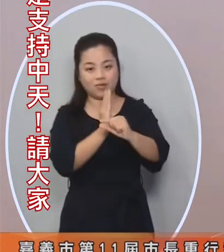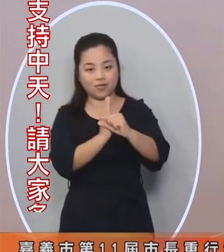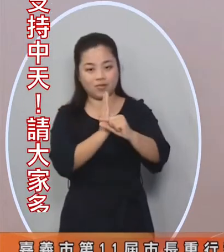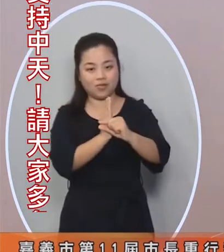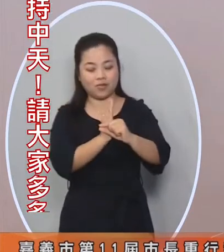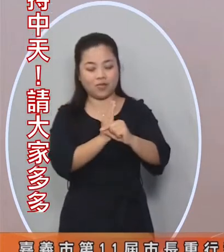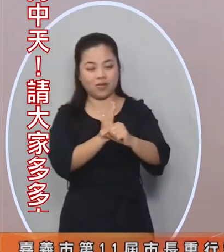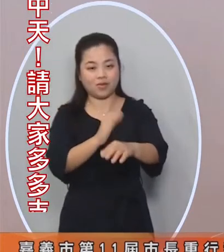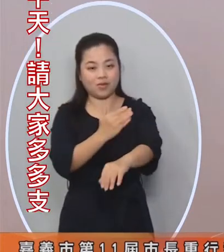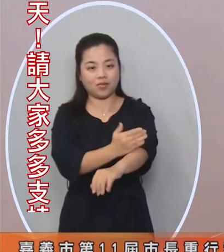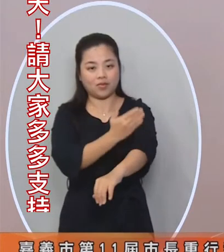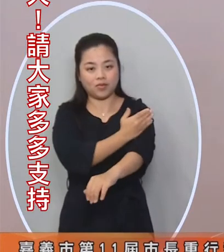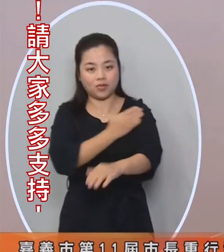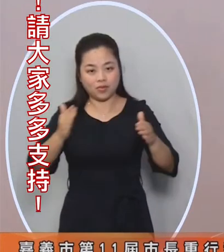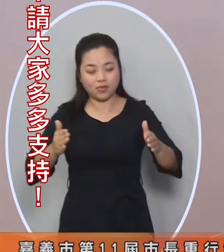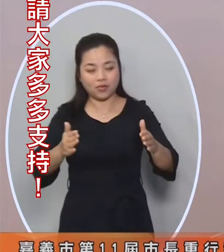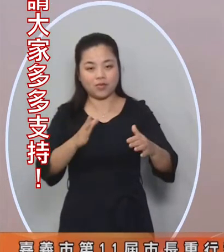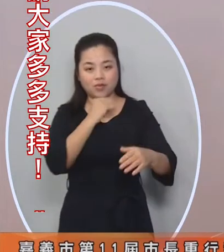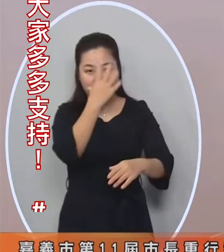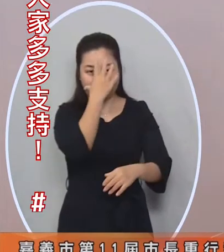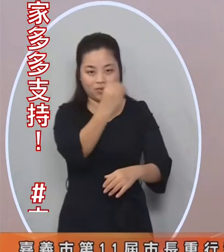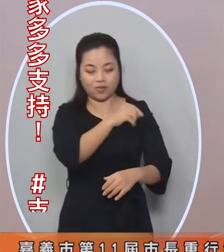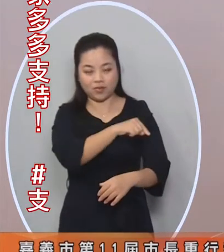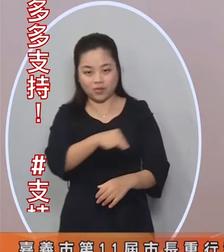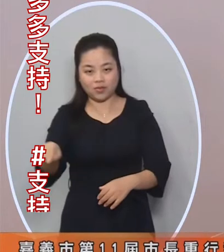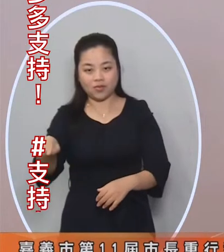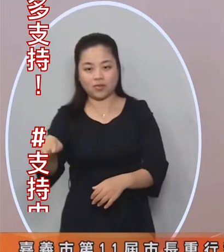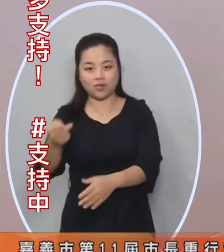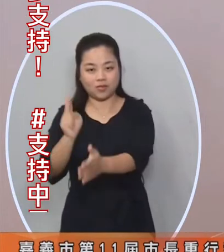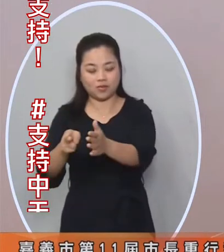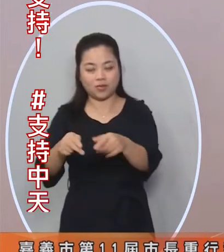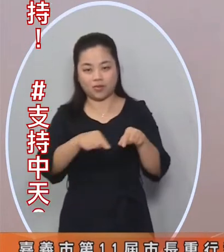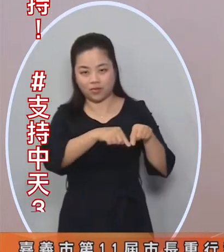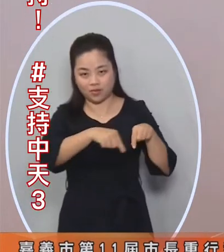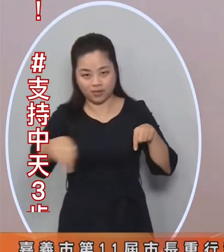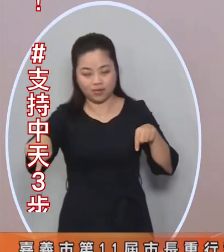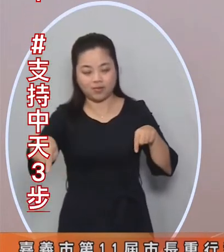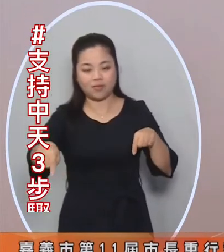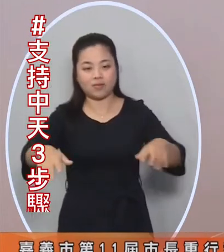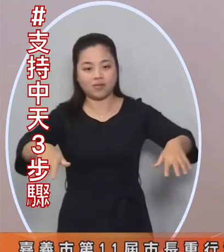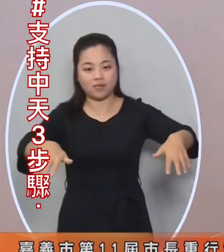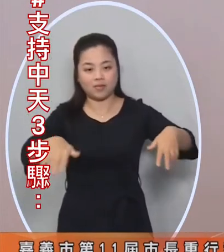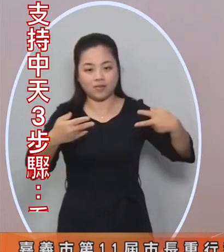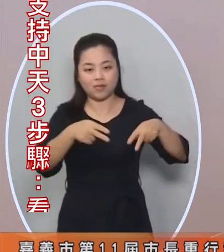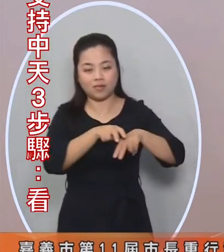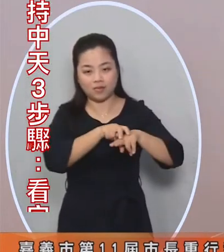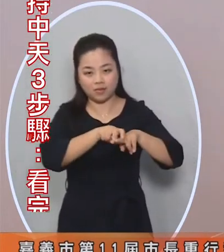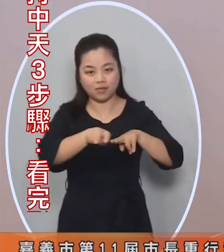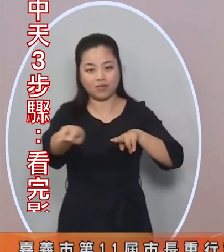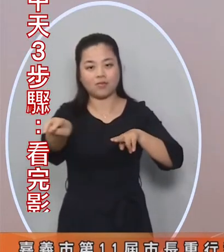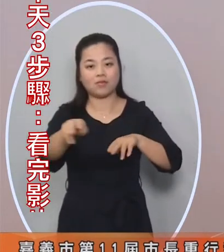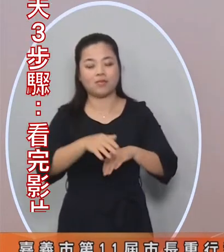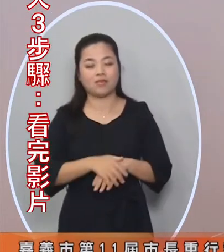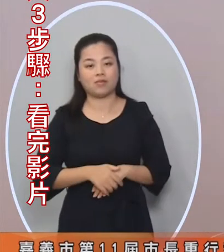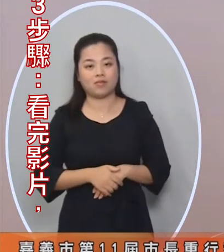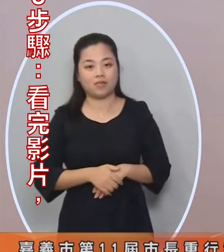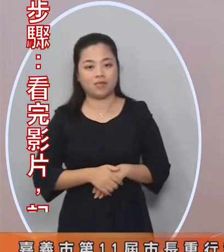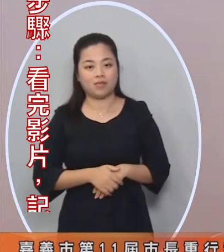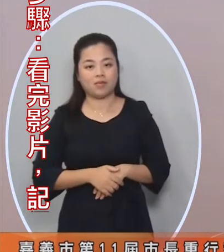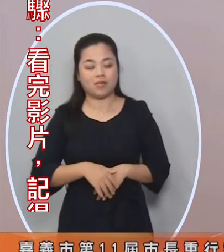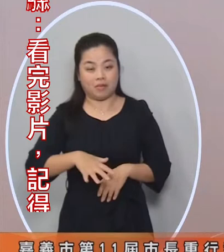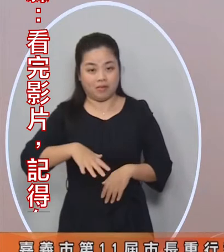中一段就是从高铁到台铁这段，我们的轻轨，这个轻轨早在第一